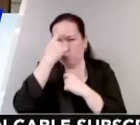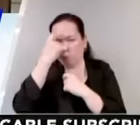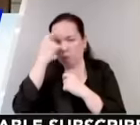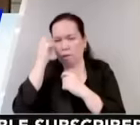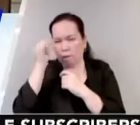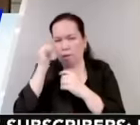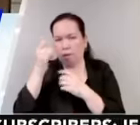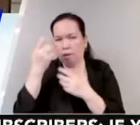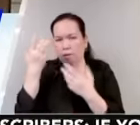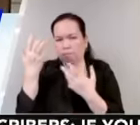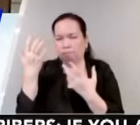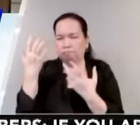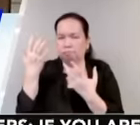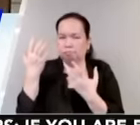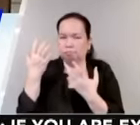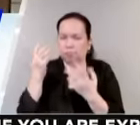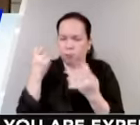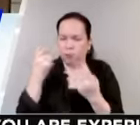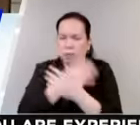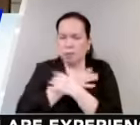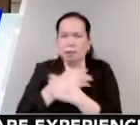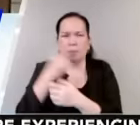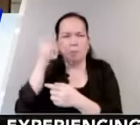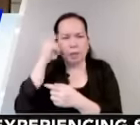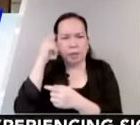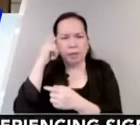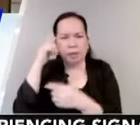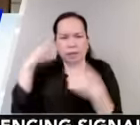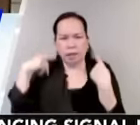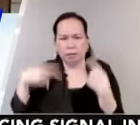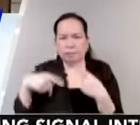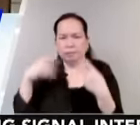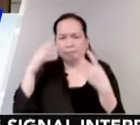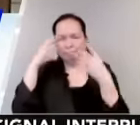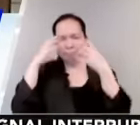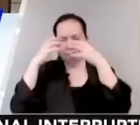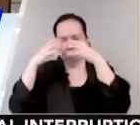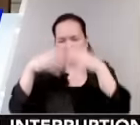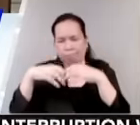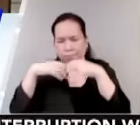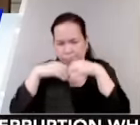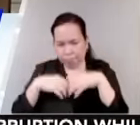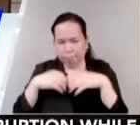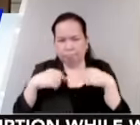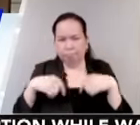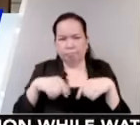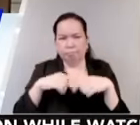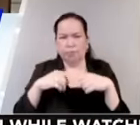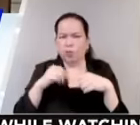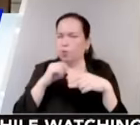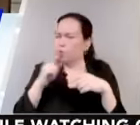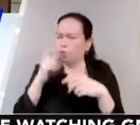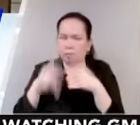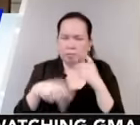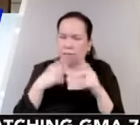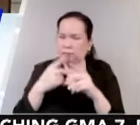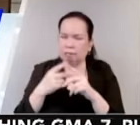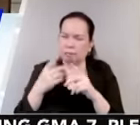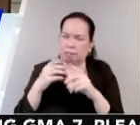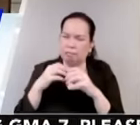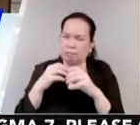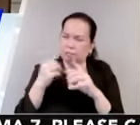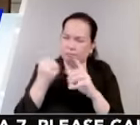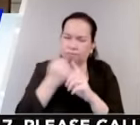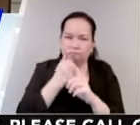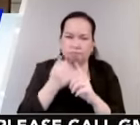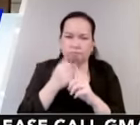Mentally, physically, damage po. Lahat ng damage. May gising pa